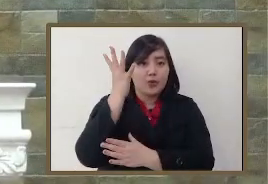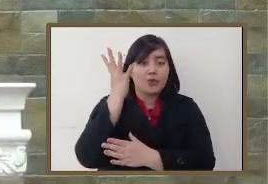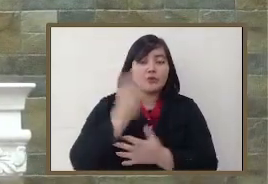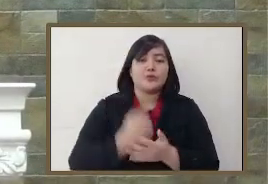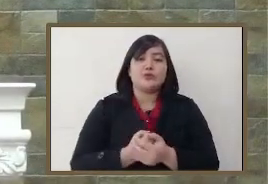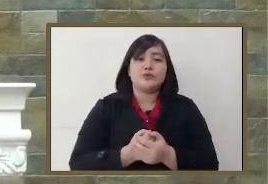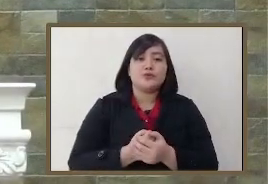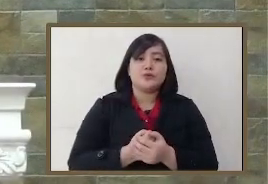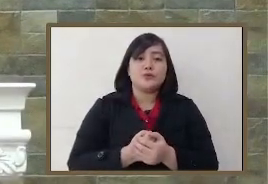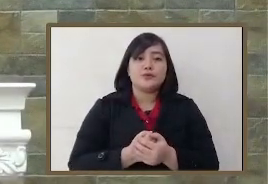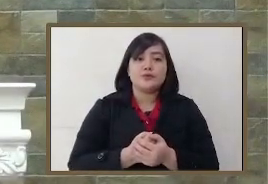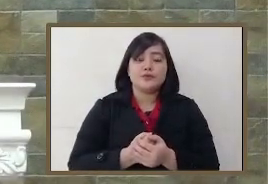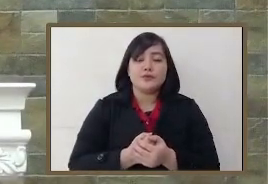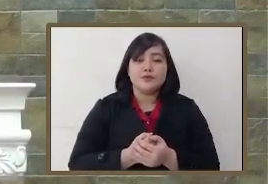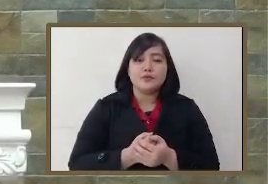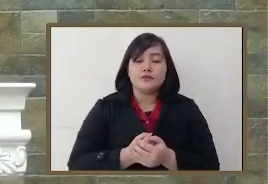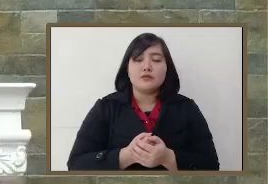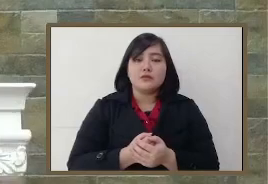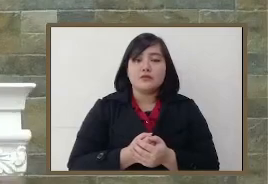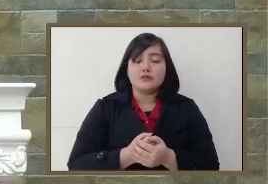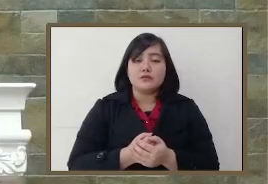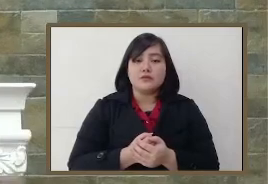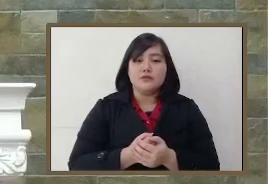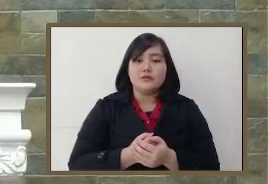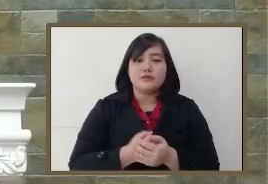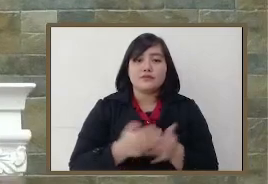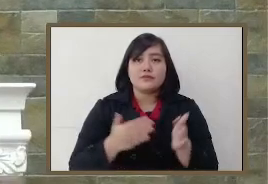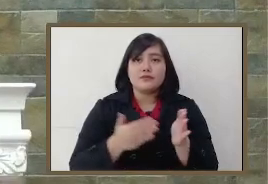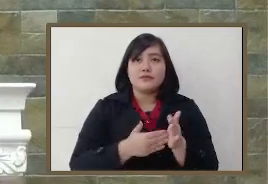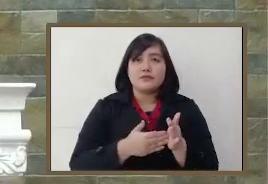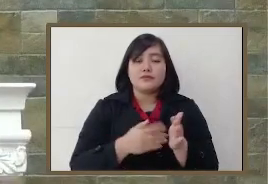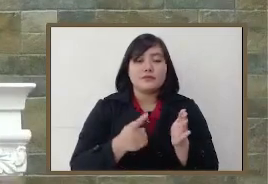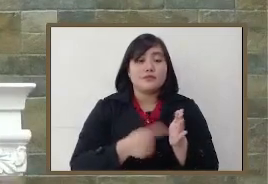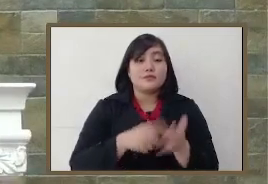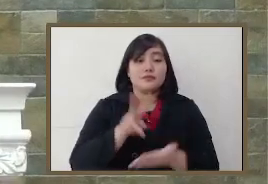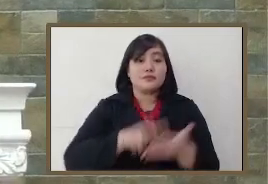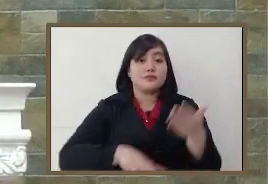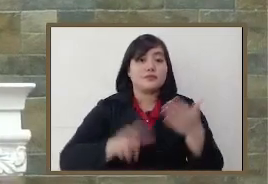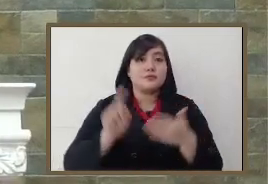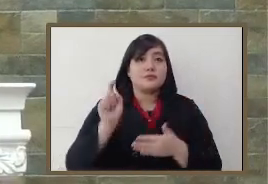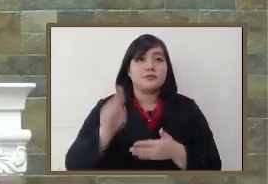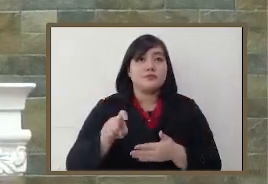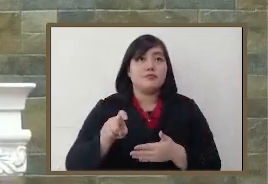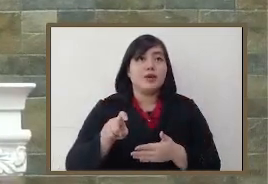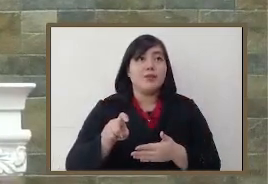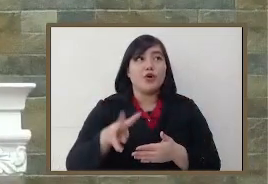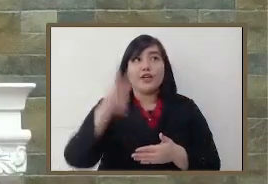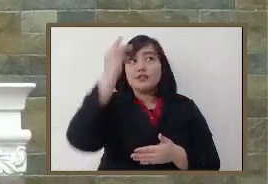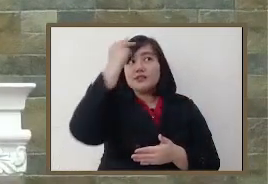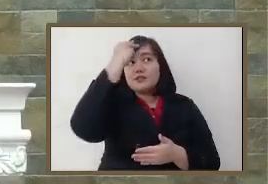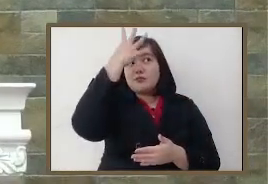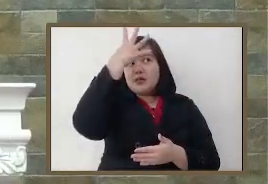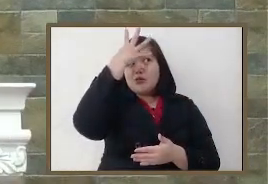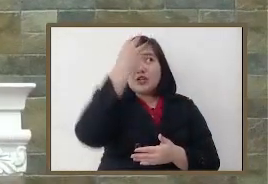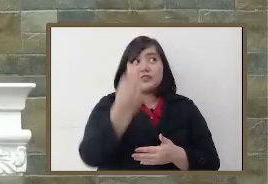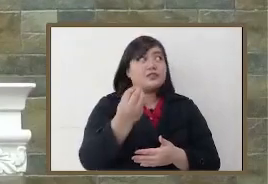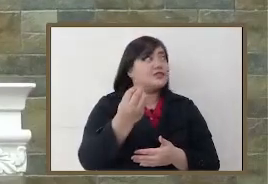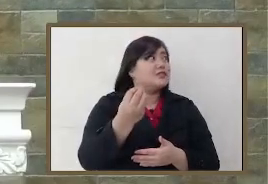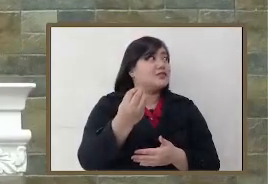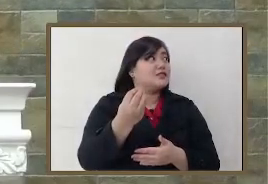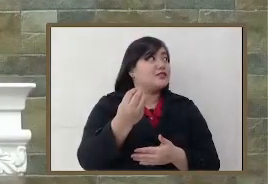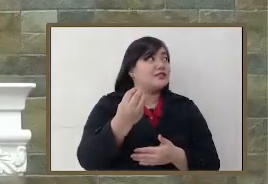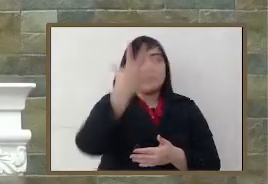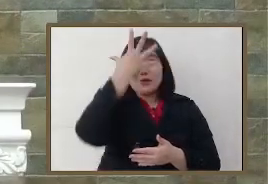ito po yung mga passages na binabanggit ko na dapat nyo pong masaulo or dapat nyo mailagay sa isipan ninyo. Right?